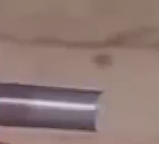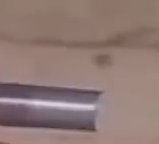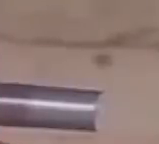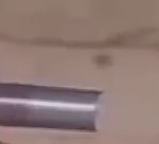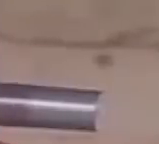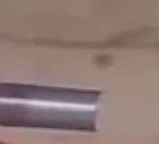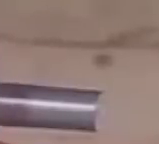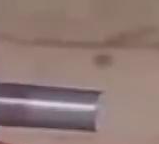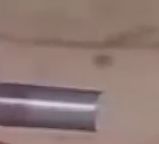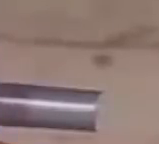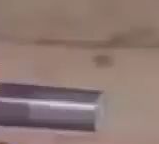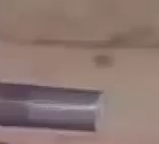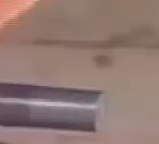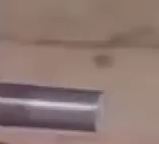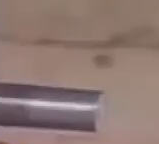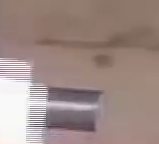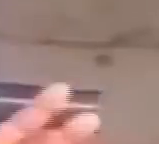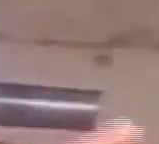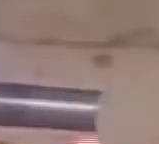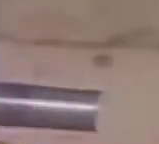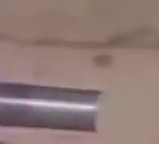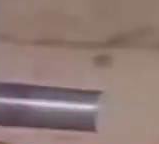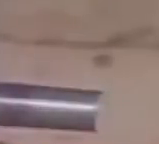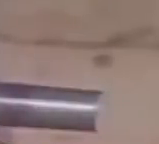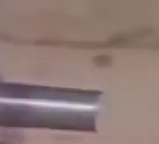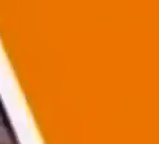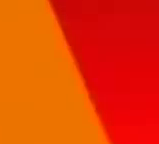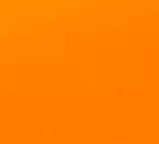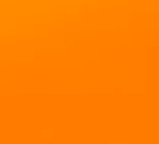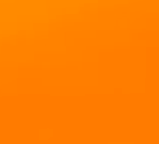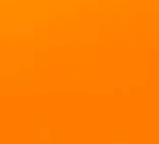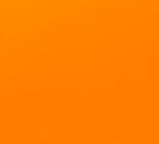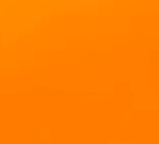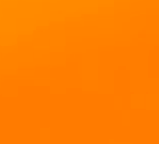ya kutupeleka nyuma badala ya kupeleka mbele. So we want heroes.